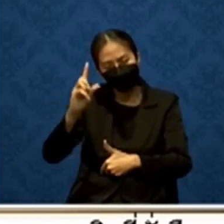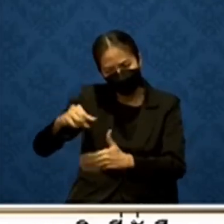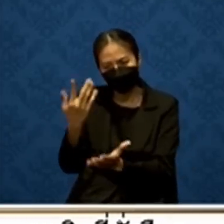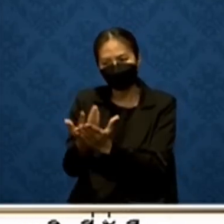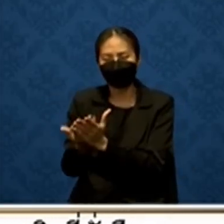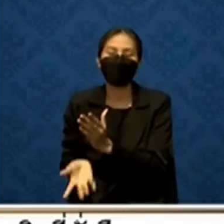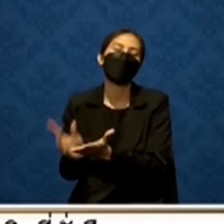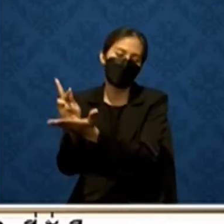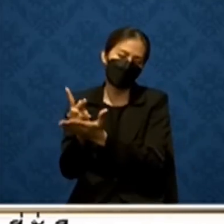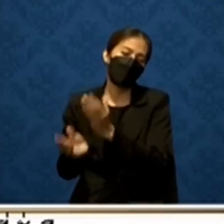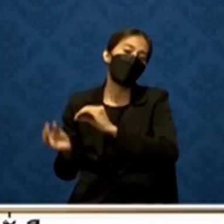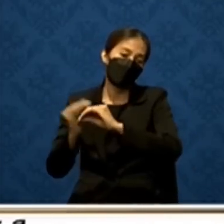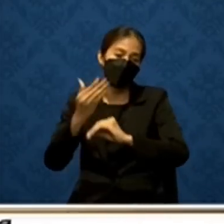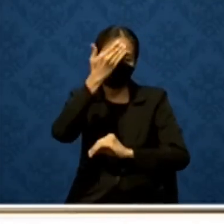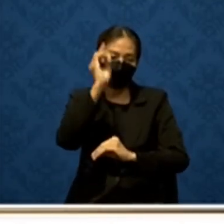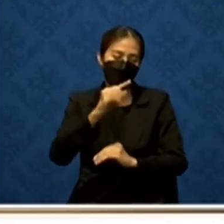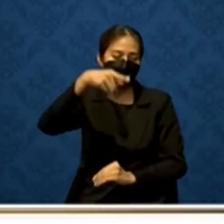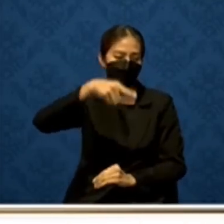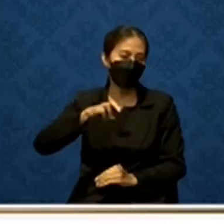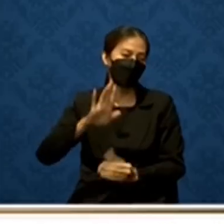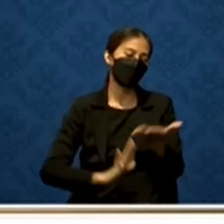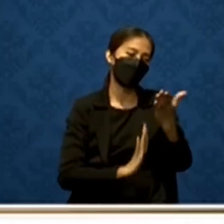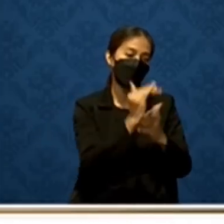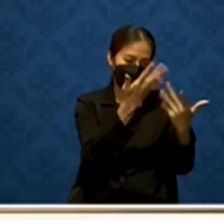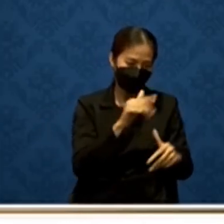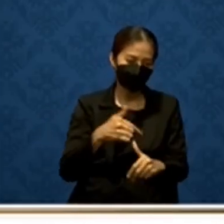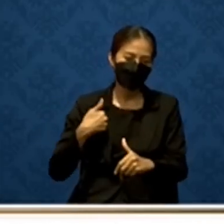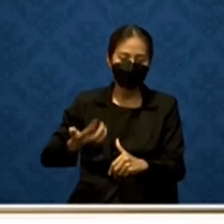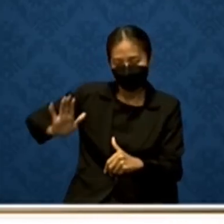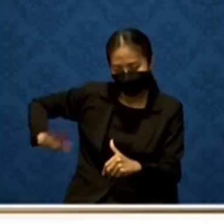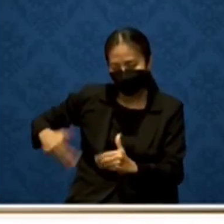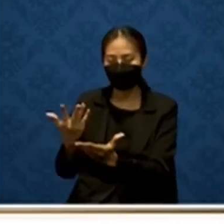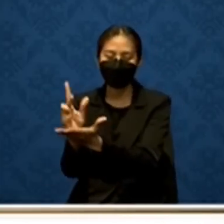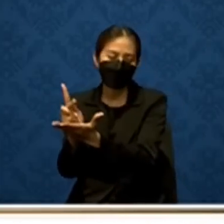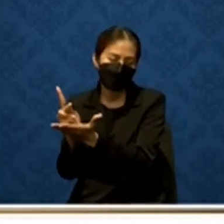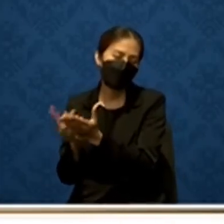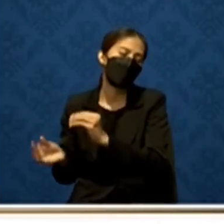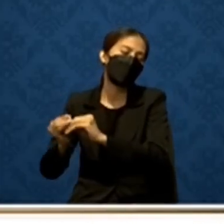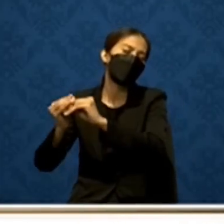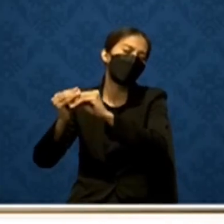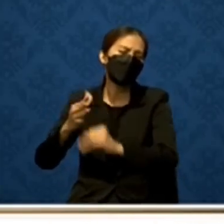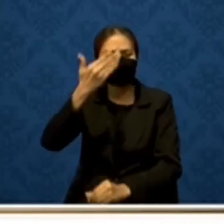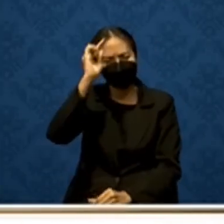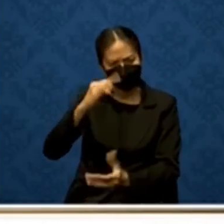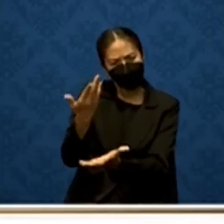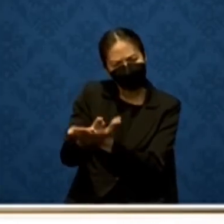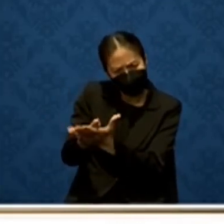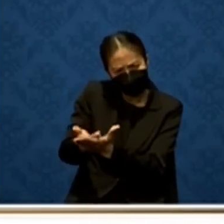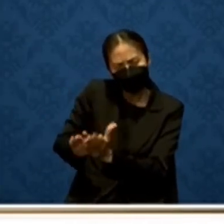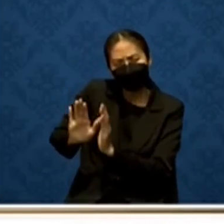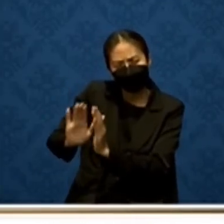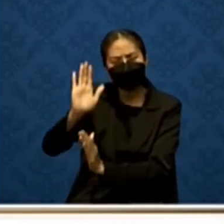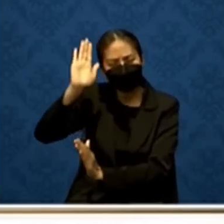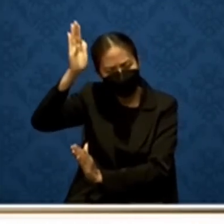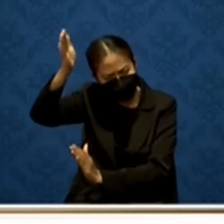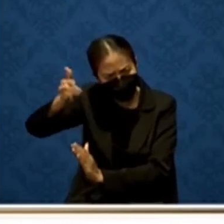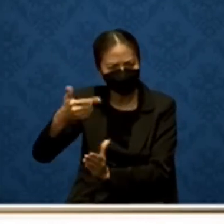บอนทผ่จะพาไปแล้และมากถึ 3 แนกว่าล้านเพราะฉะนั้นเนี่ยมัคอการเอาเงินในอนาคตของลูกหลานเรามาใช้ใ